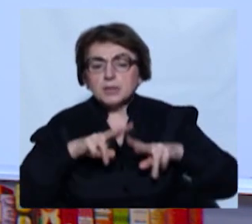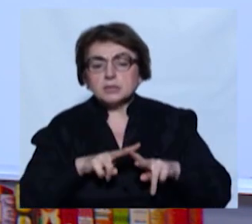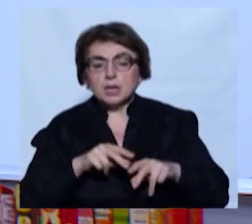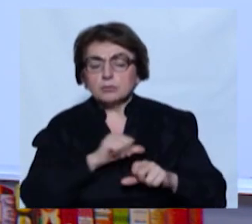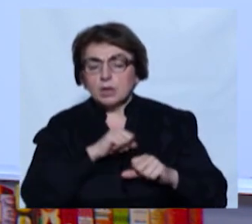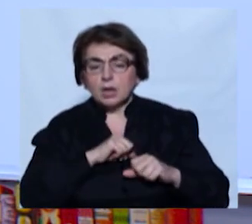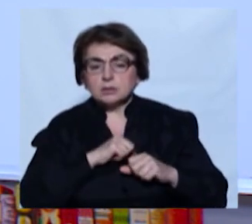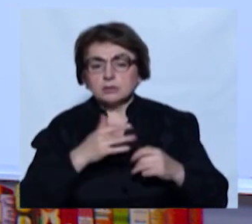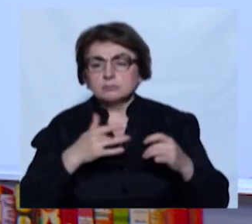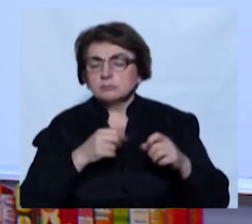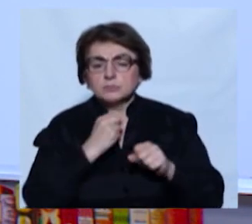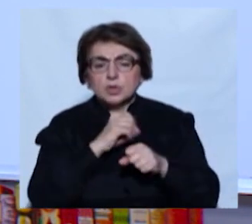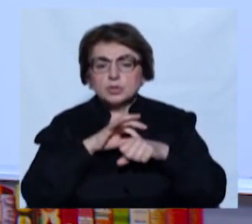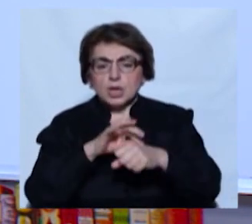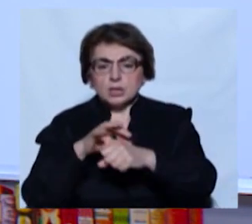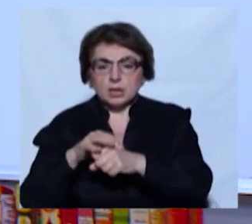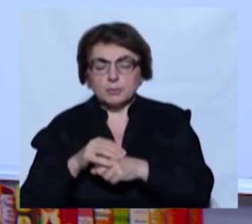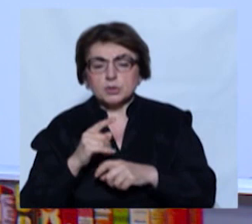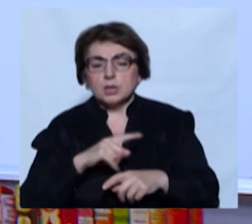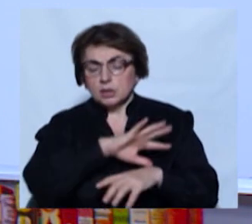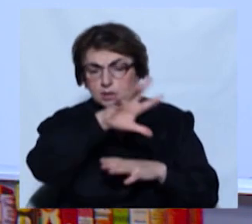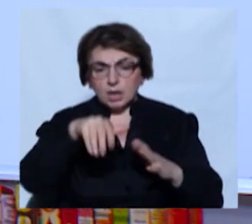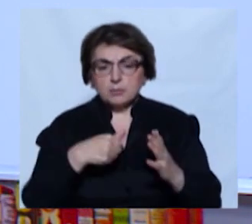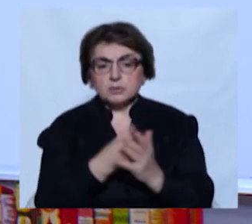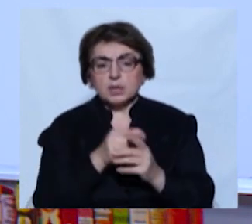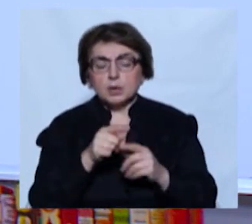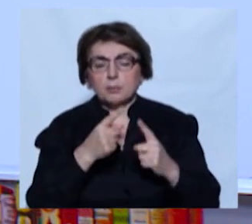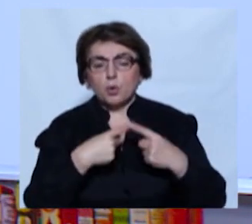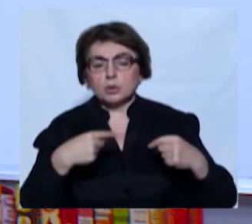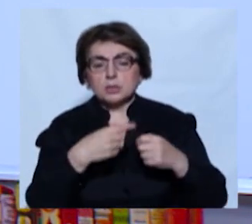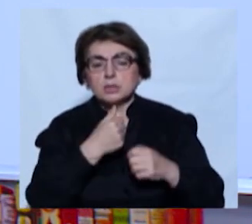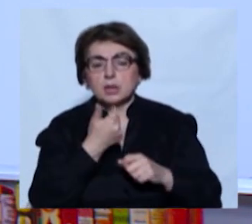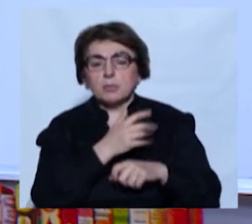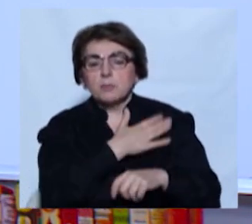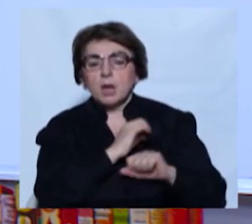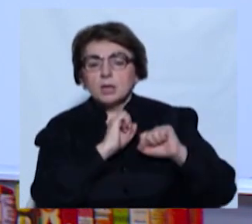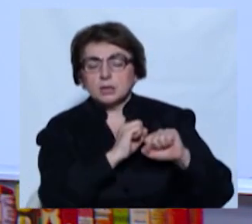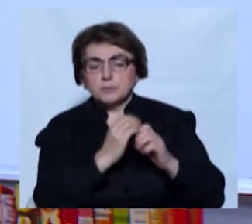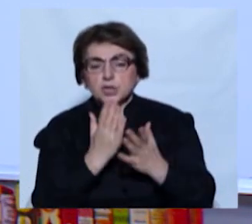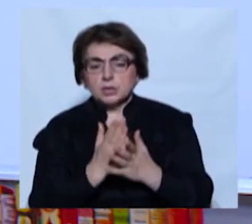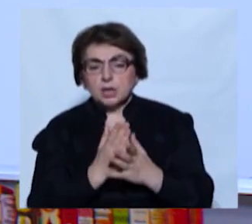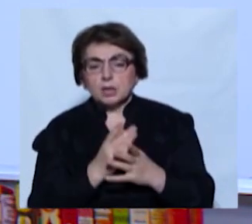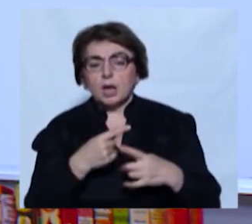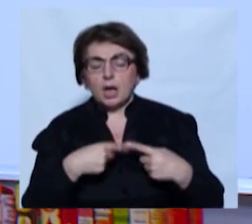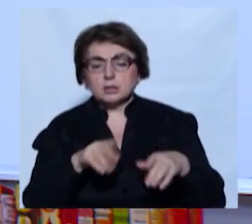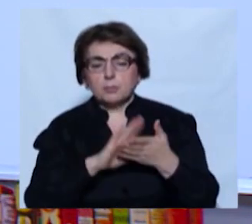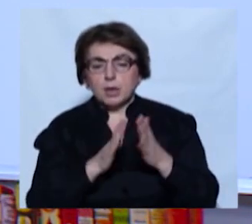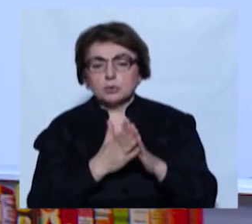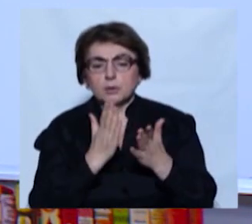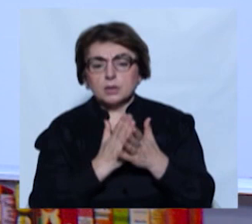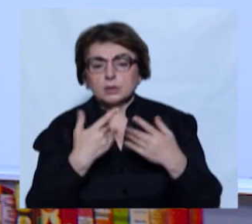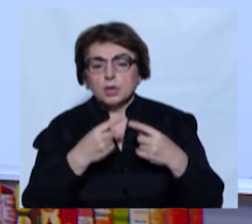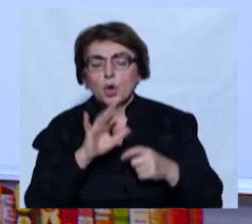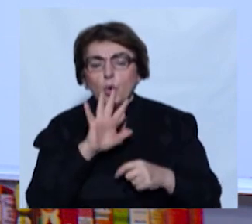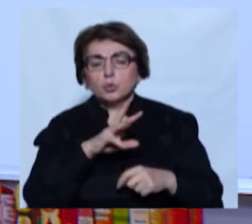ღონისძიებებში და ქმედებებში. თავის შექმნის დღიდან ორგანიზაციამ ძალიან ბევრი მხარდამჭერი შემოიკრიბა, ფაქტობრივად ეს შეიძლება ითქვას, რომ